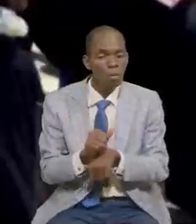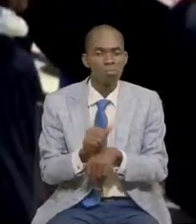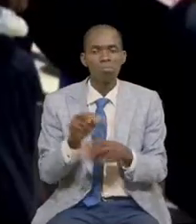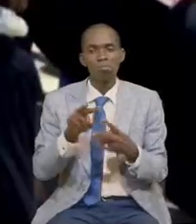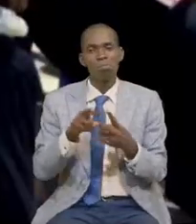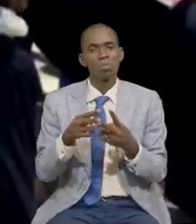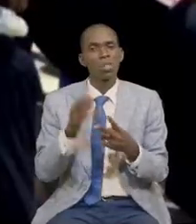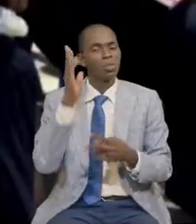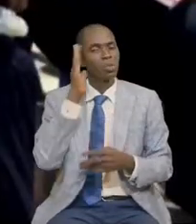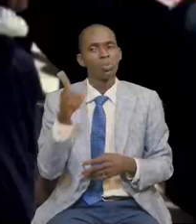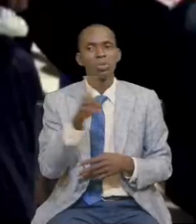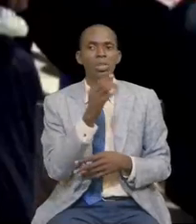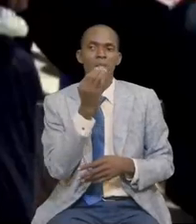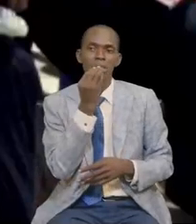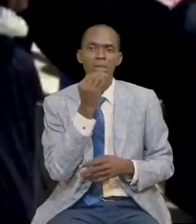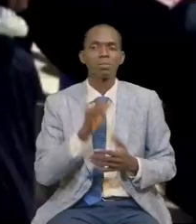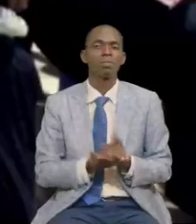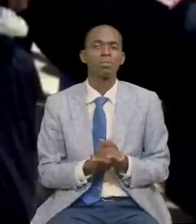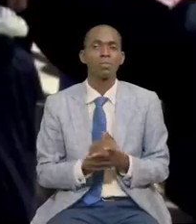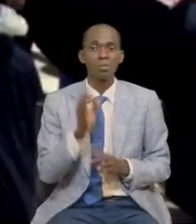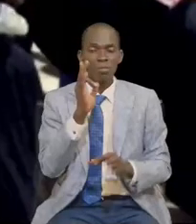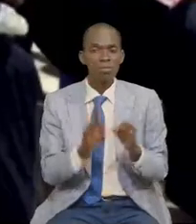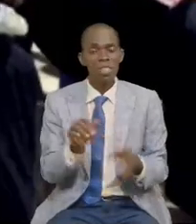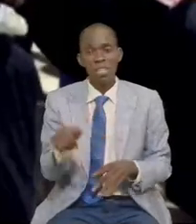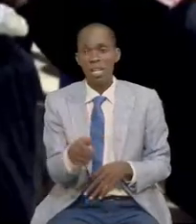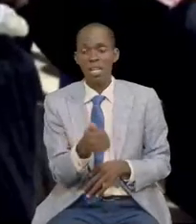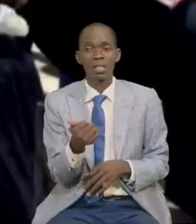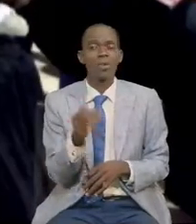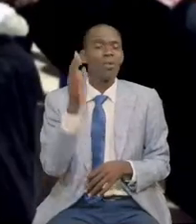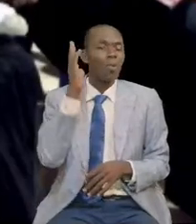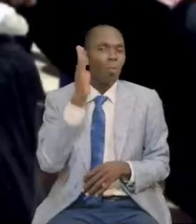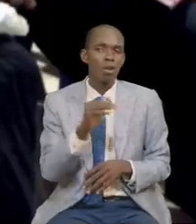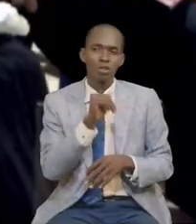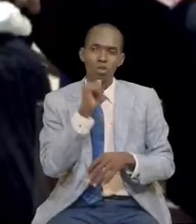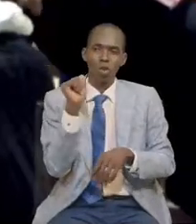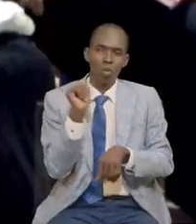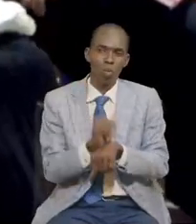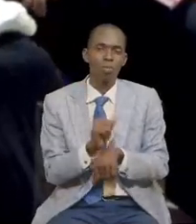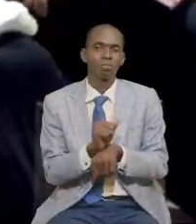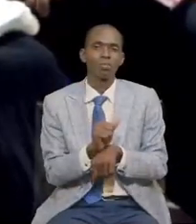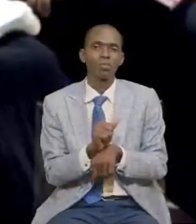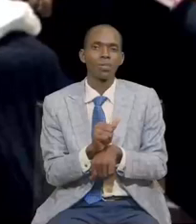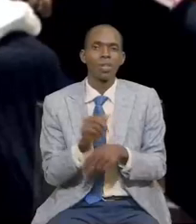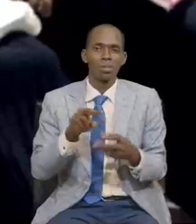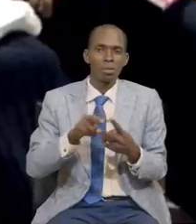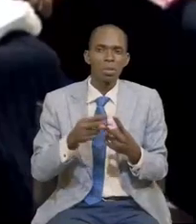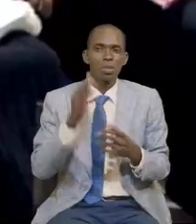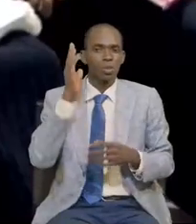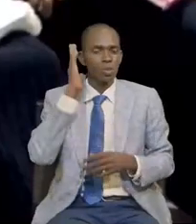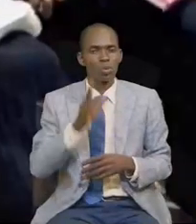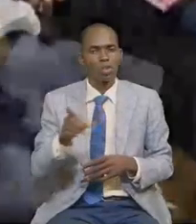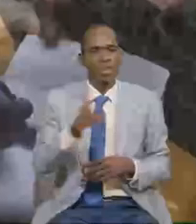plus. Si quelqu'un ne veut pas manger, ne veut pas travailler, qu'il ne mange pas non